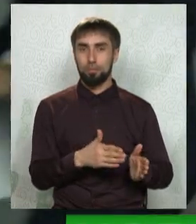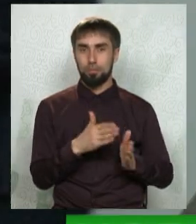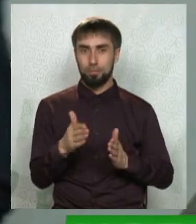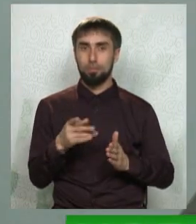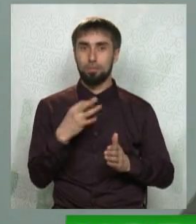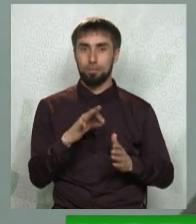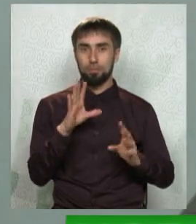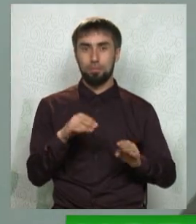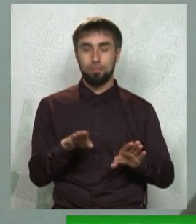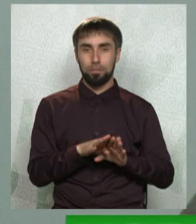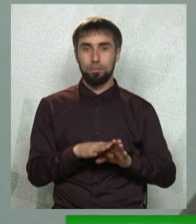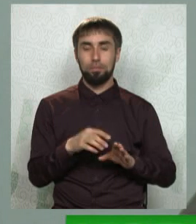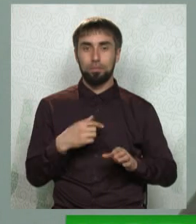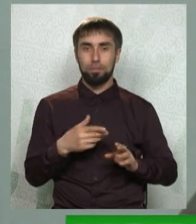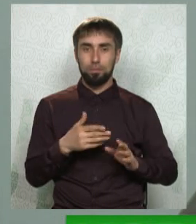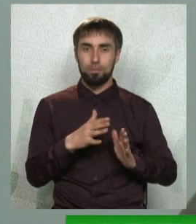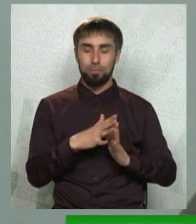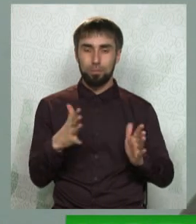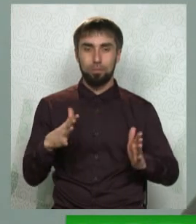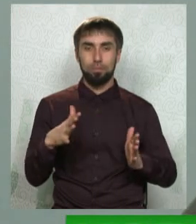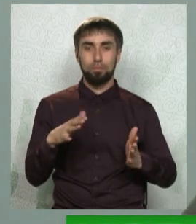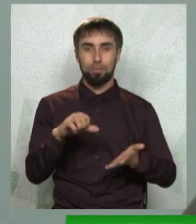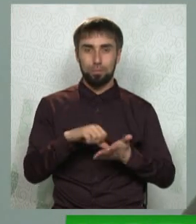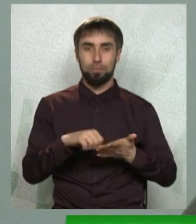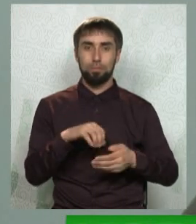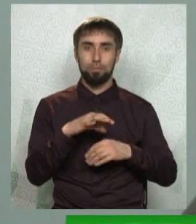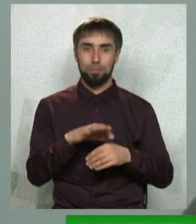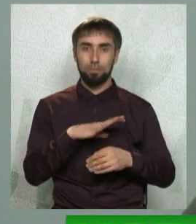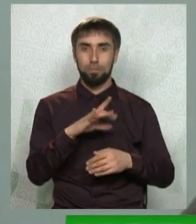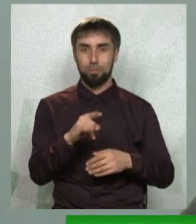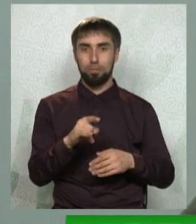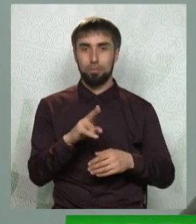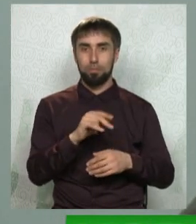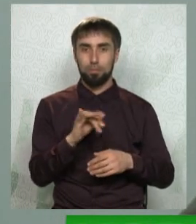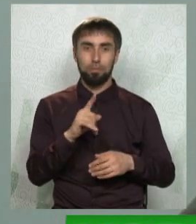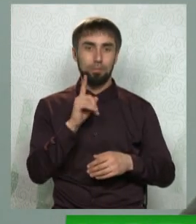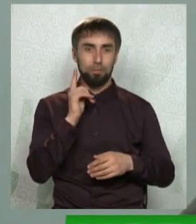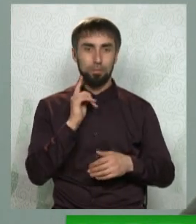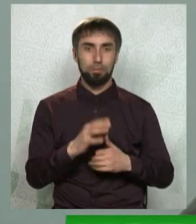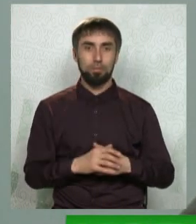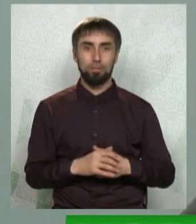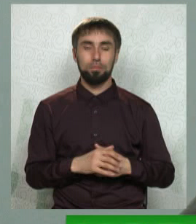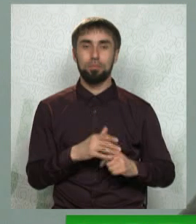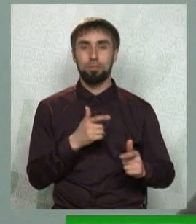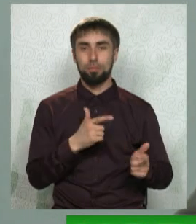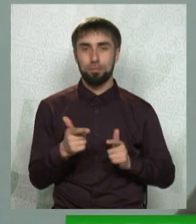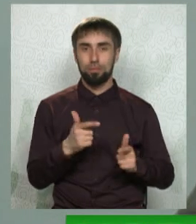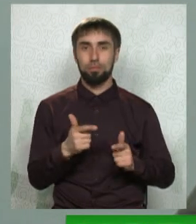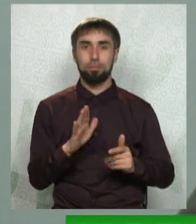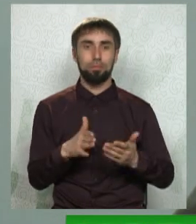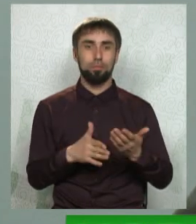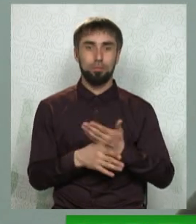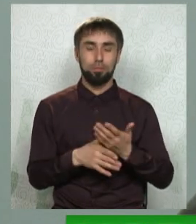мы постарались. Большое участие приняли вы как раз. Молодежь в подготовке, в